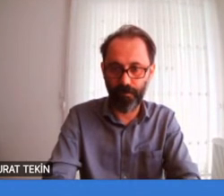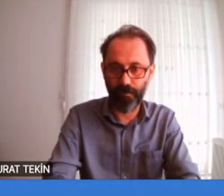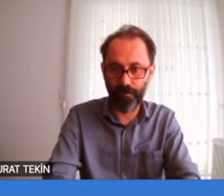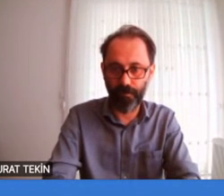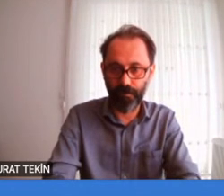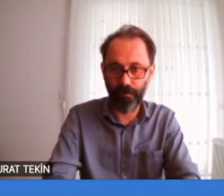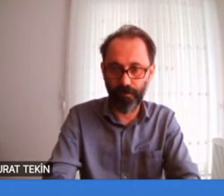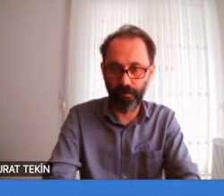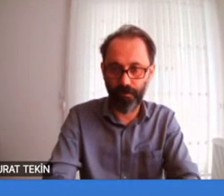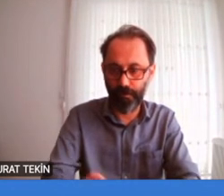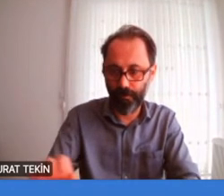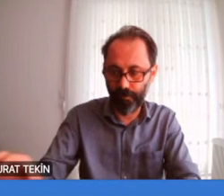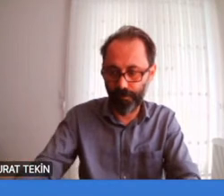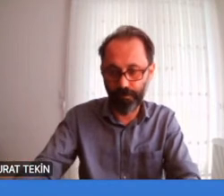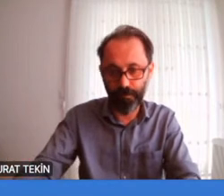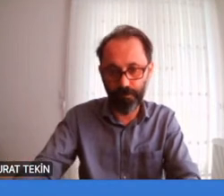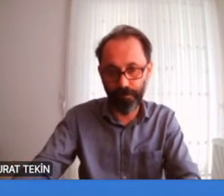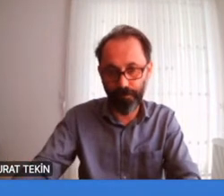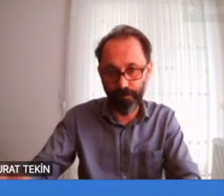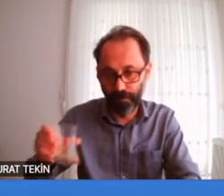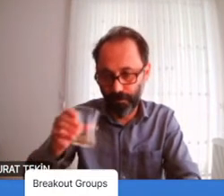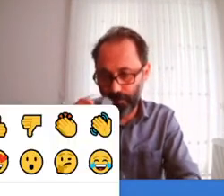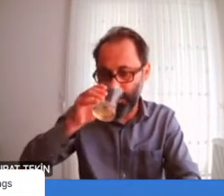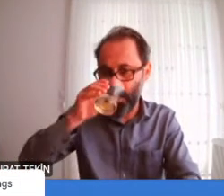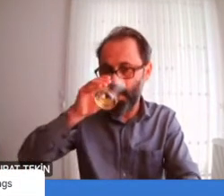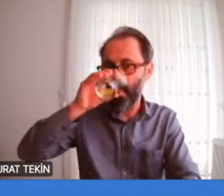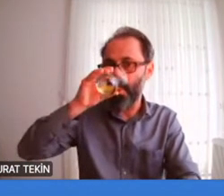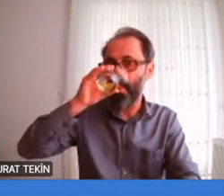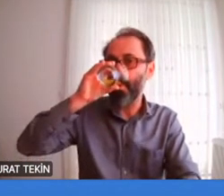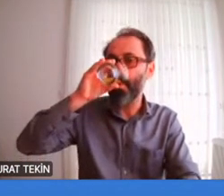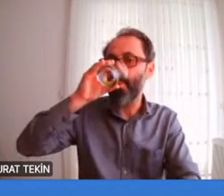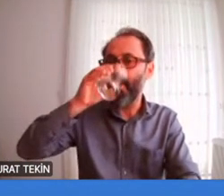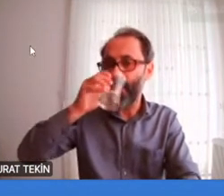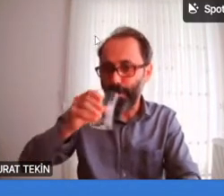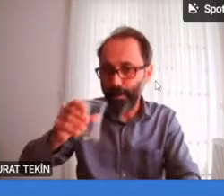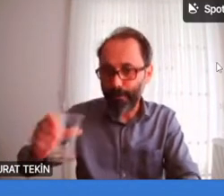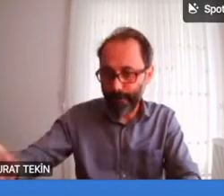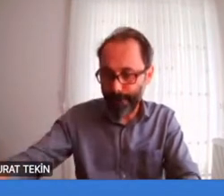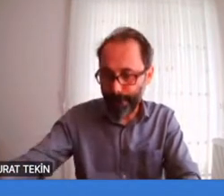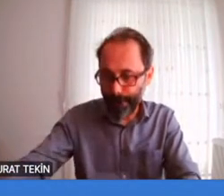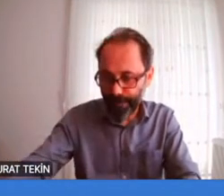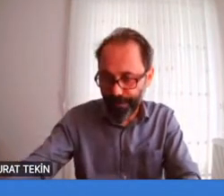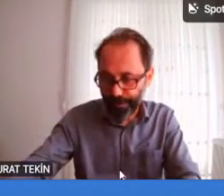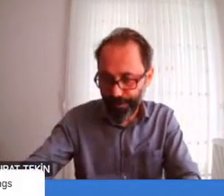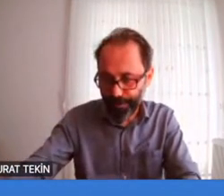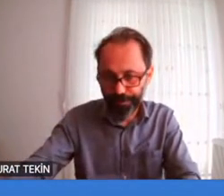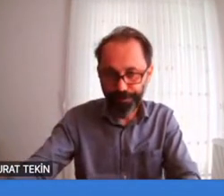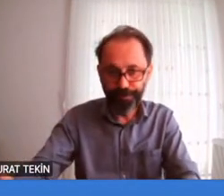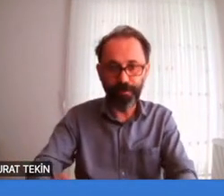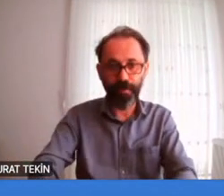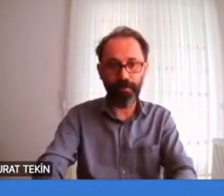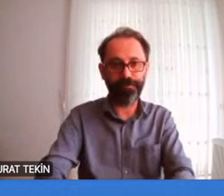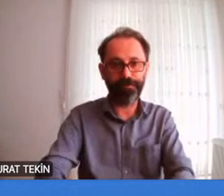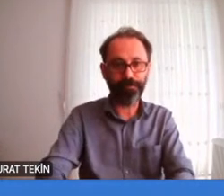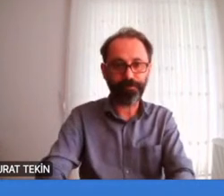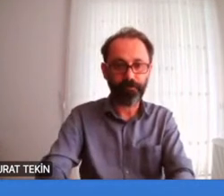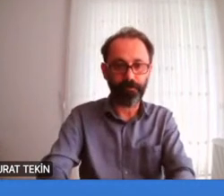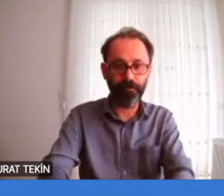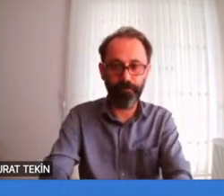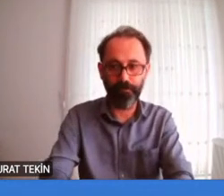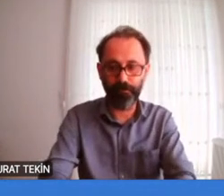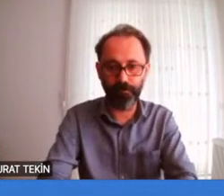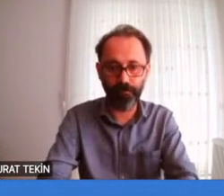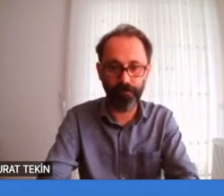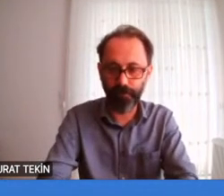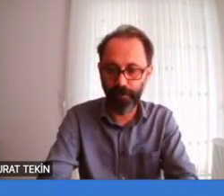konuşsalar da duyamayacağız. Şu an beni duyabiliyor musunuz? Şu an sizi duyuyoruz. Şöyle yapalım. Ben diğer